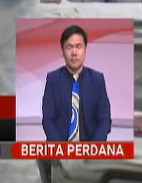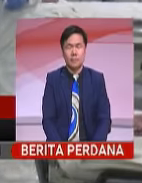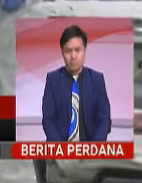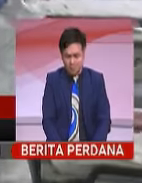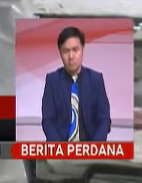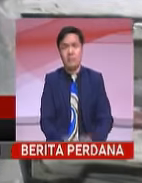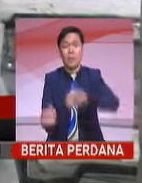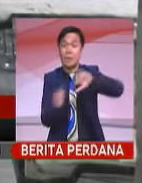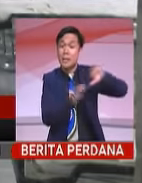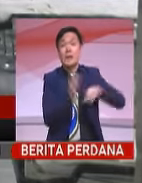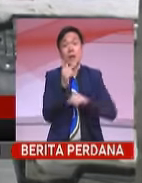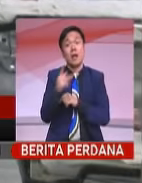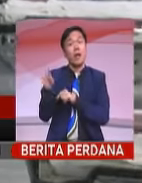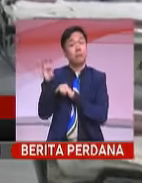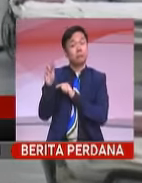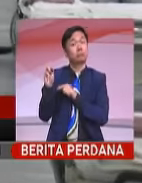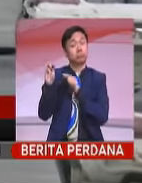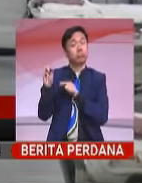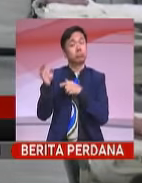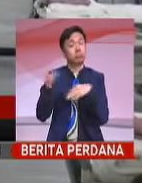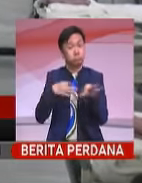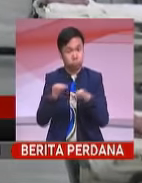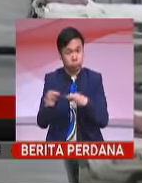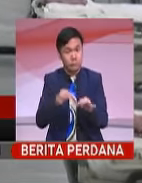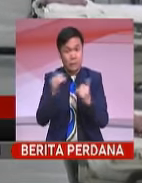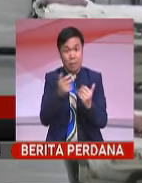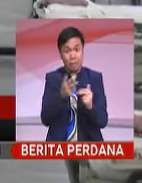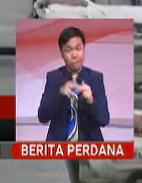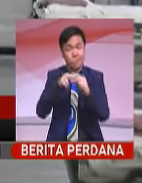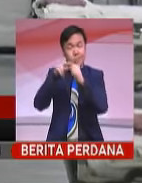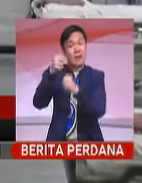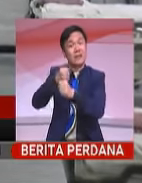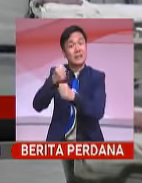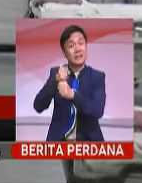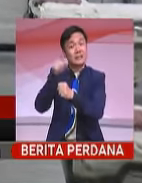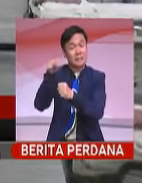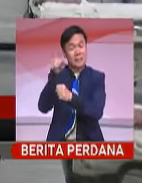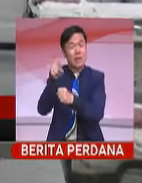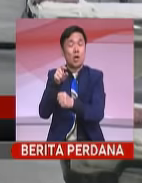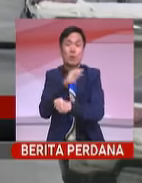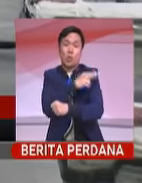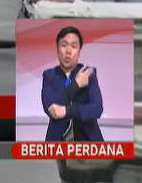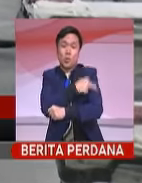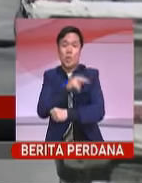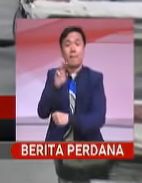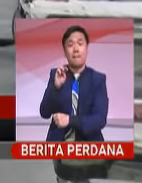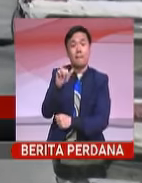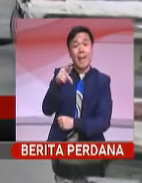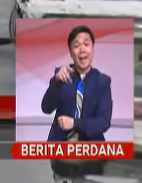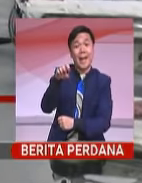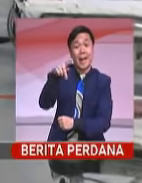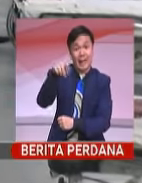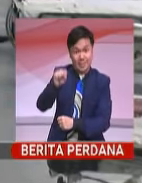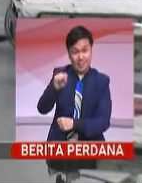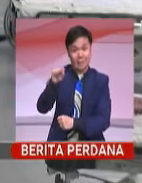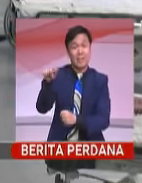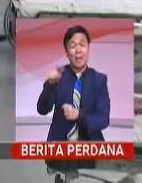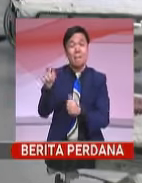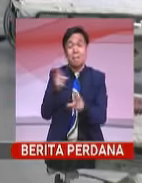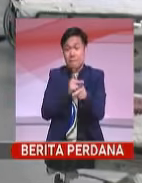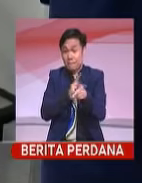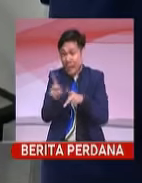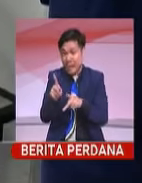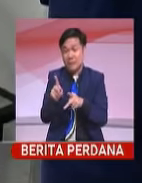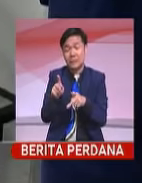Selain itu, Kementerian Kesihatan KKM juga meningkatkan jumlah petugas di Hospital Bersepadu MAEPS termasuk pakar penyakit berjangkit